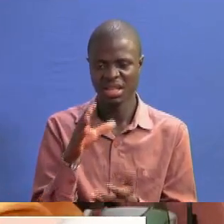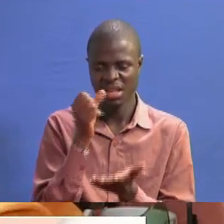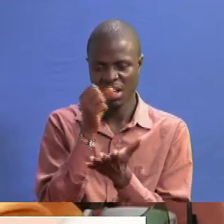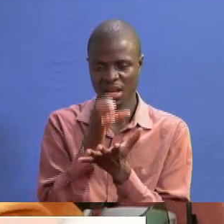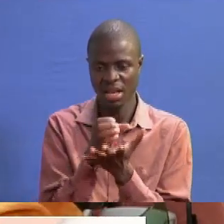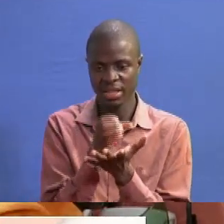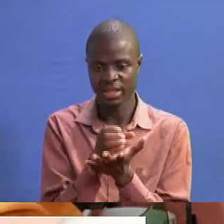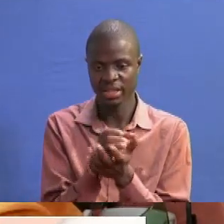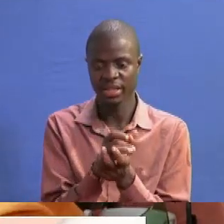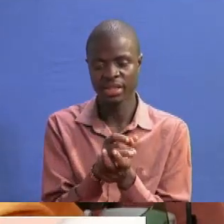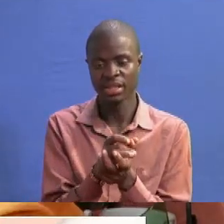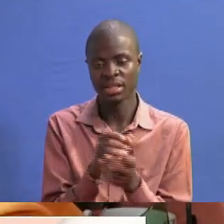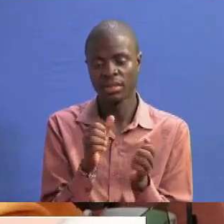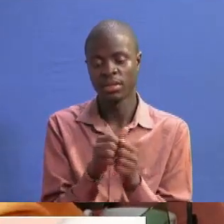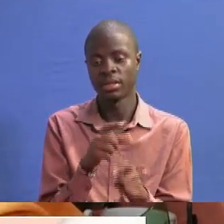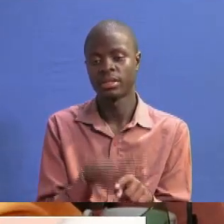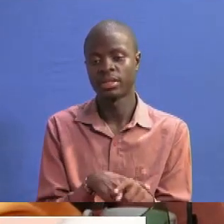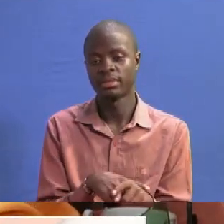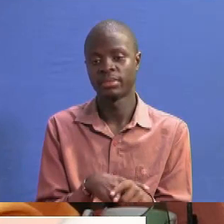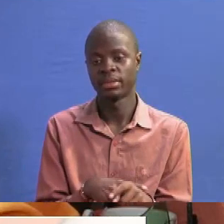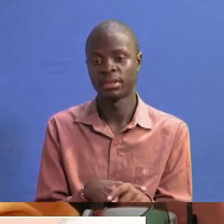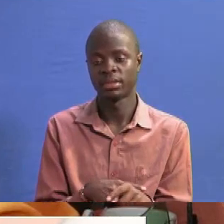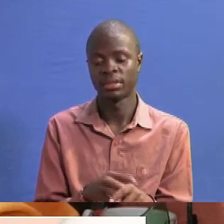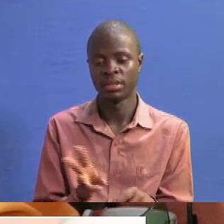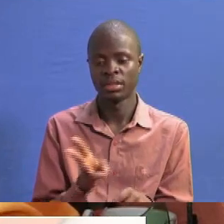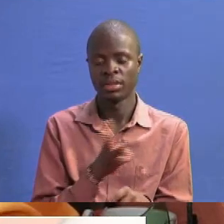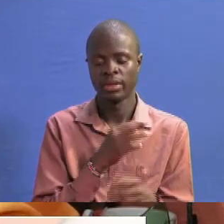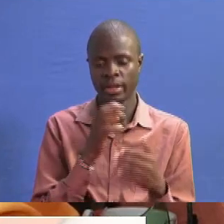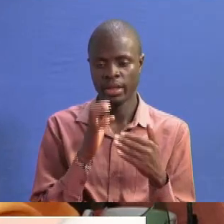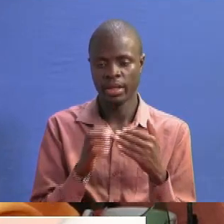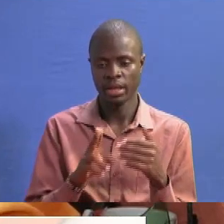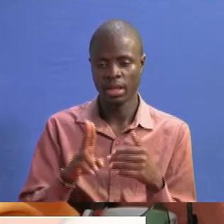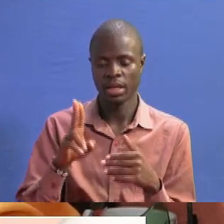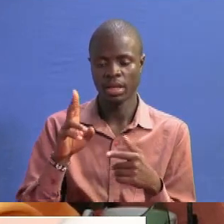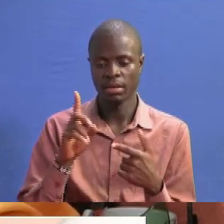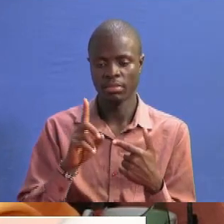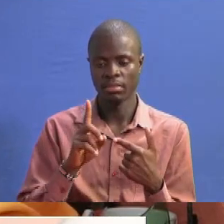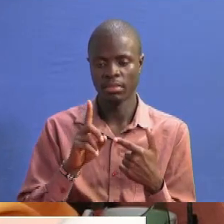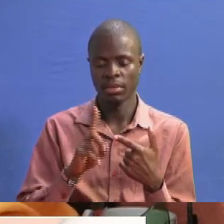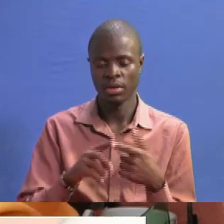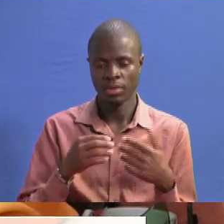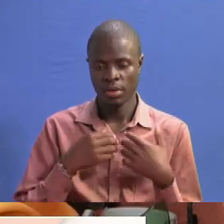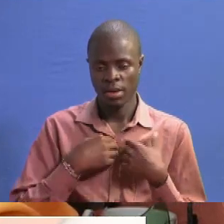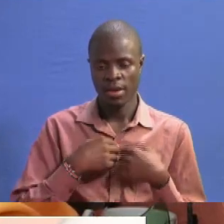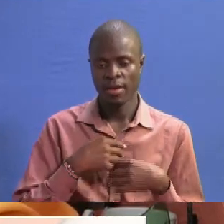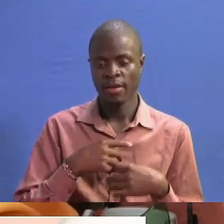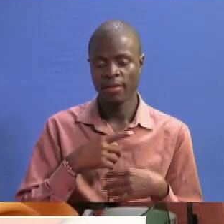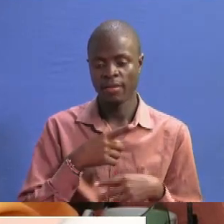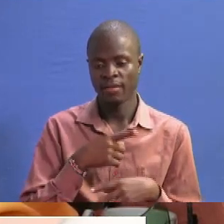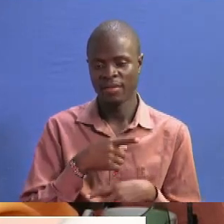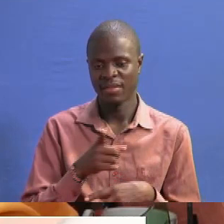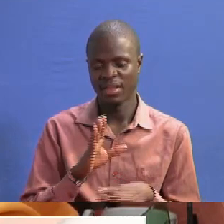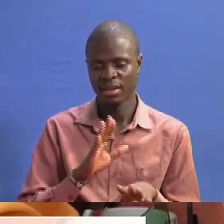Hizi glasses with time kuna tume end up kukuwa nazo with time juu sometimes hadi kuna watu wanakuja na bottles